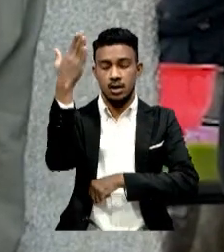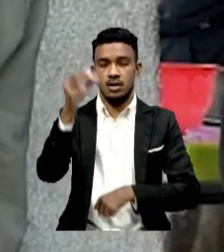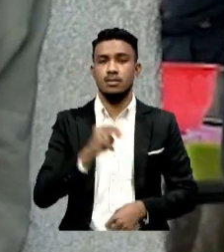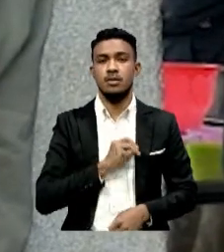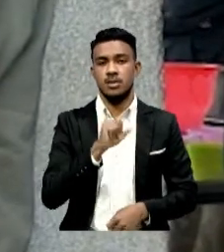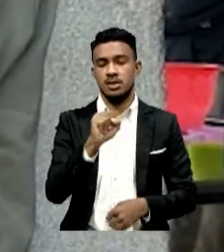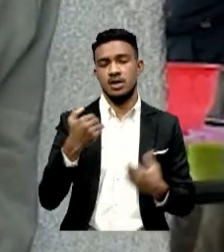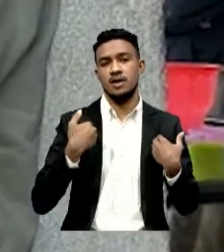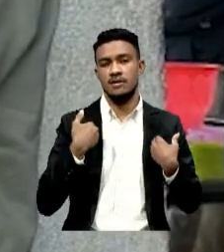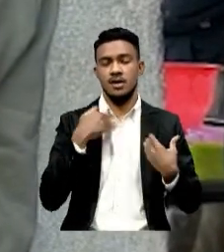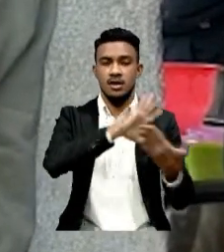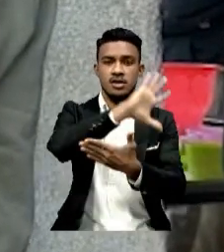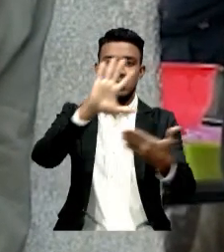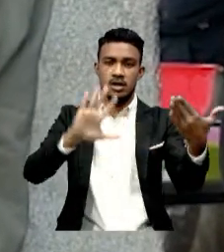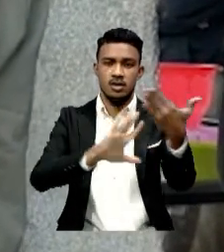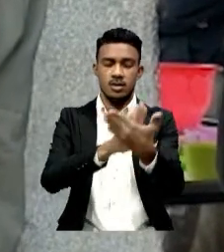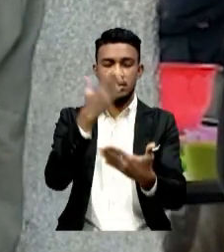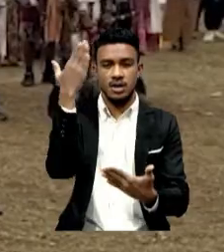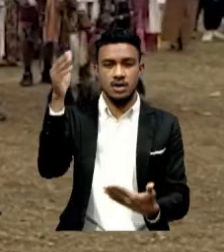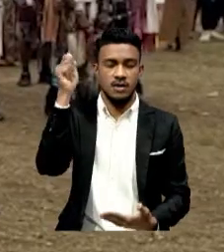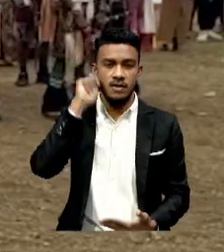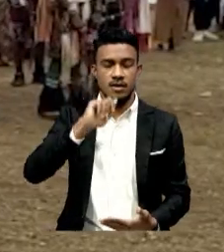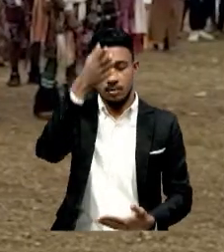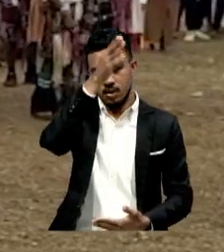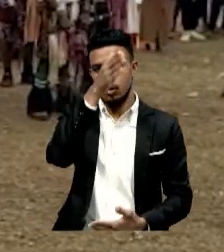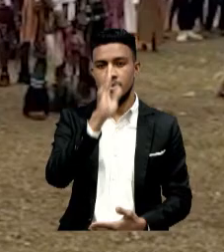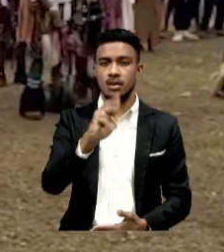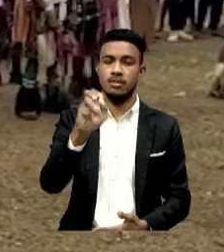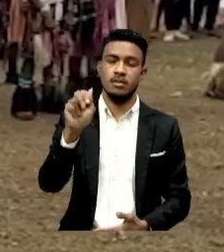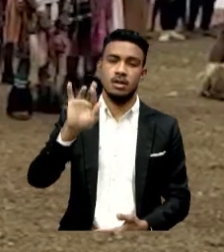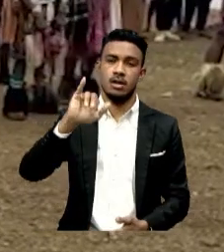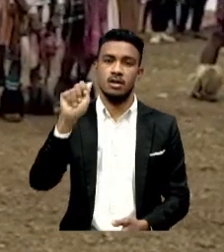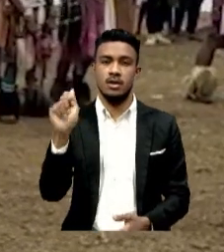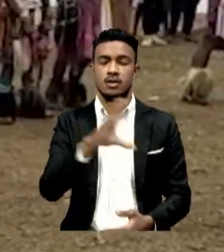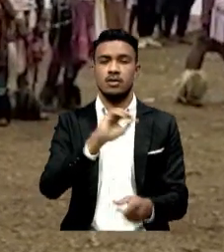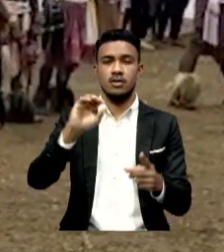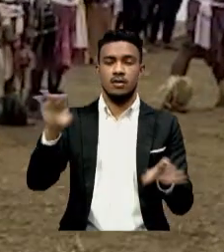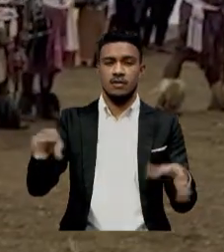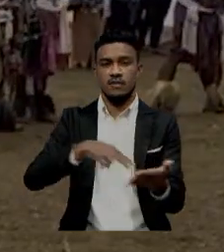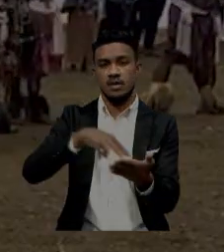ambiente celebração padroeira paróquia Imaculada Coração de Maria no festa cultural.